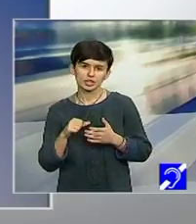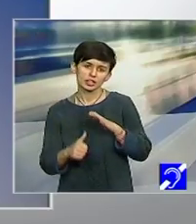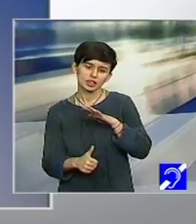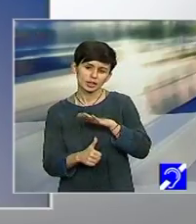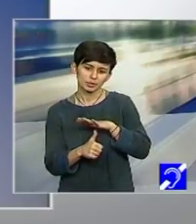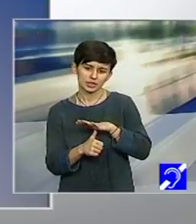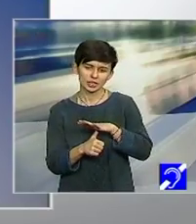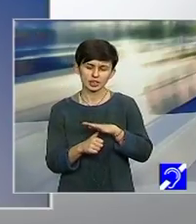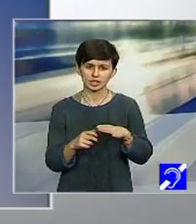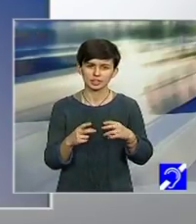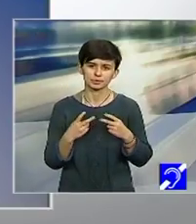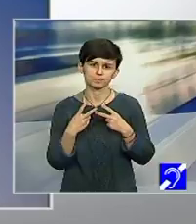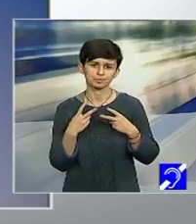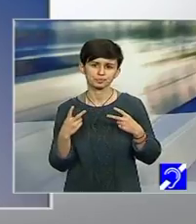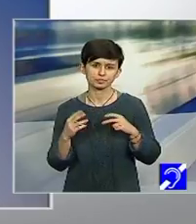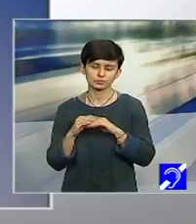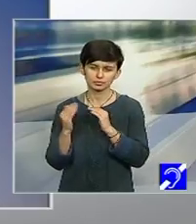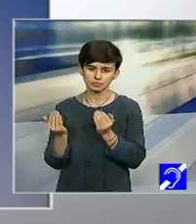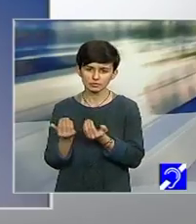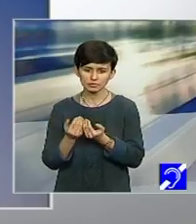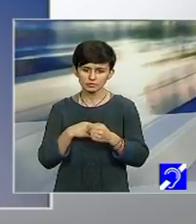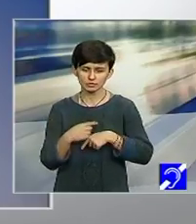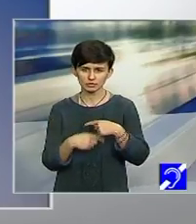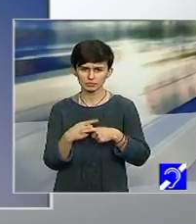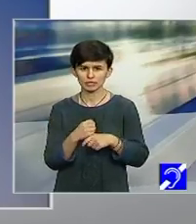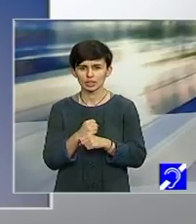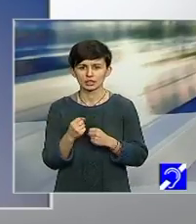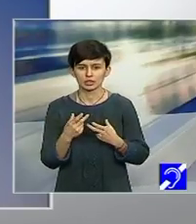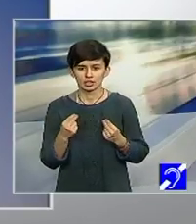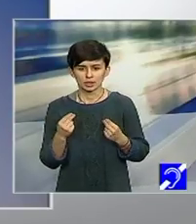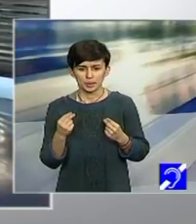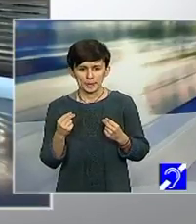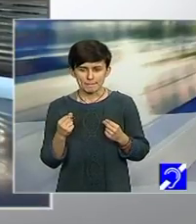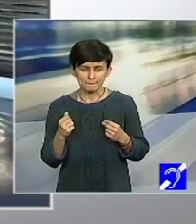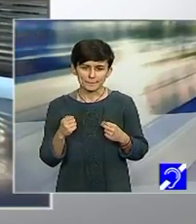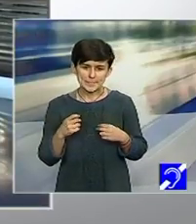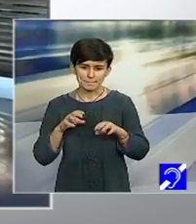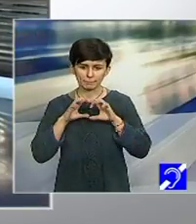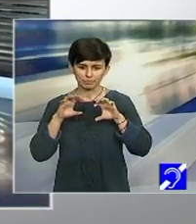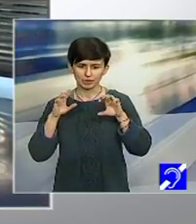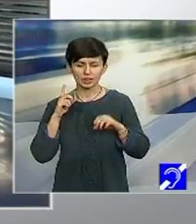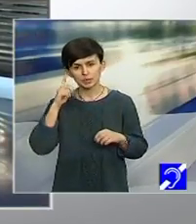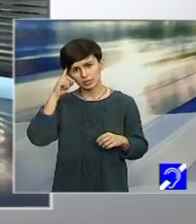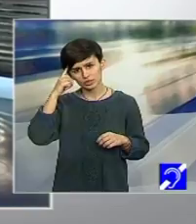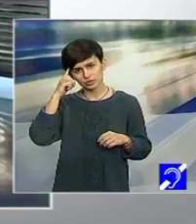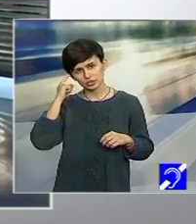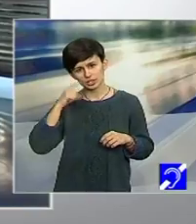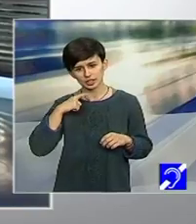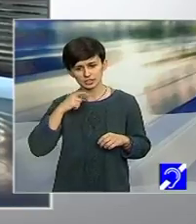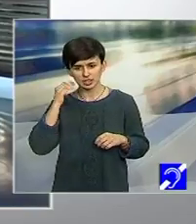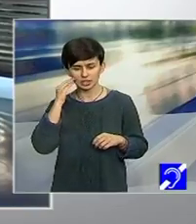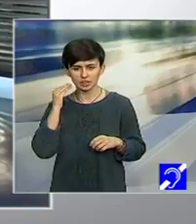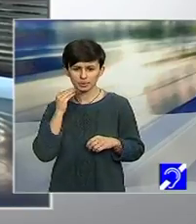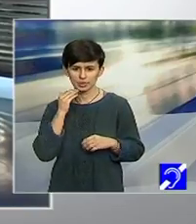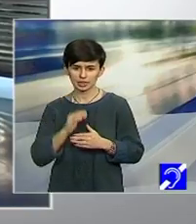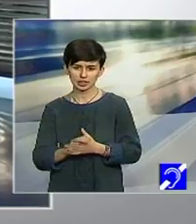ale lumii există funcționează foarte multe muzee ale Holocaustului, însă cel mai cunoscut este cel din Washington. Spuneți-ne, vă rog,